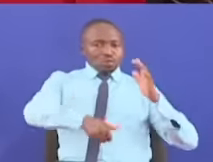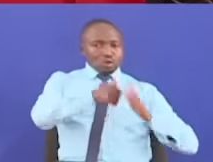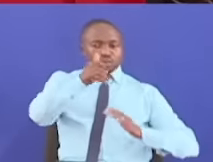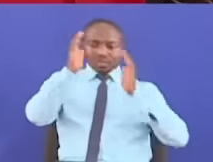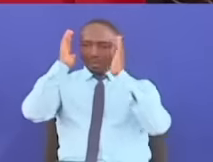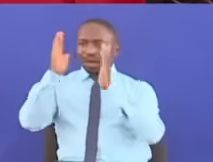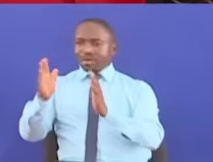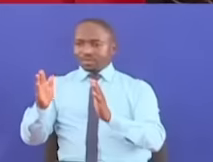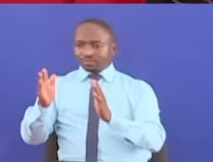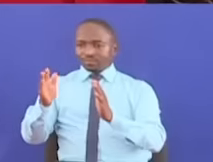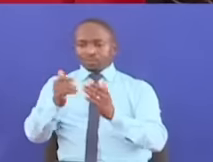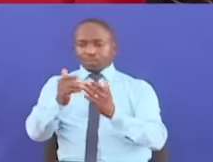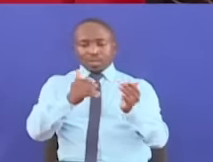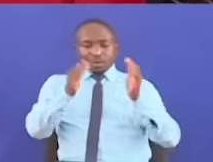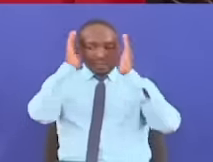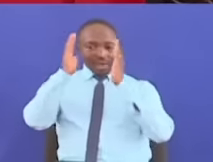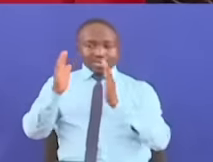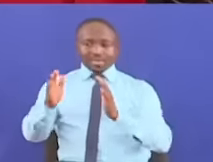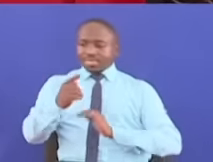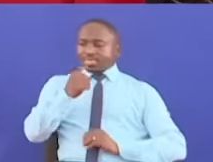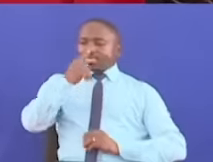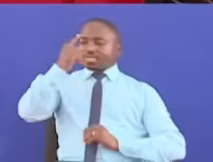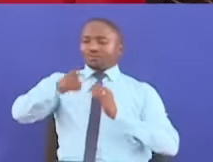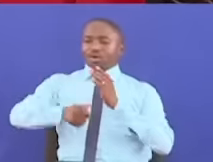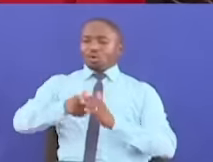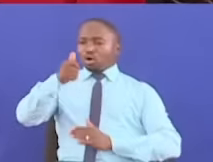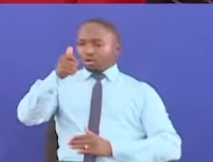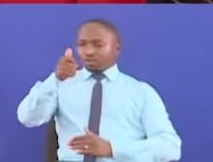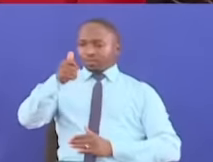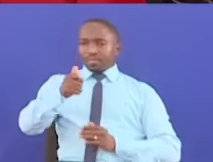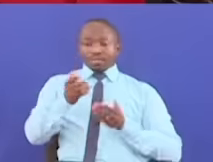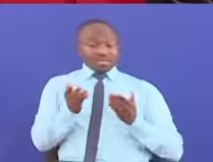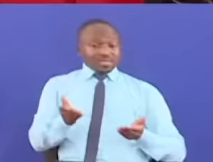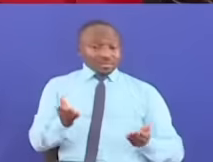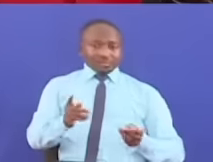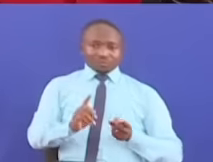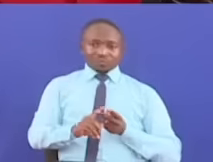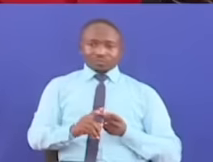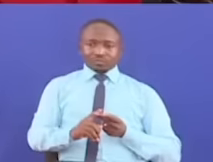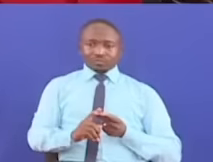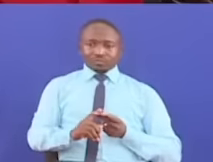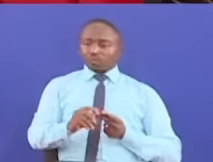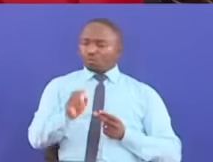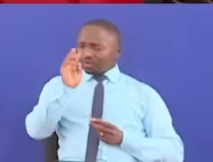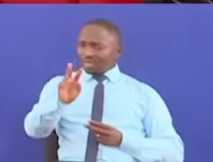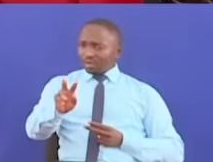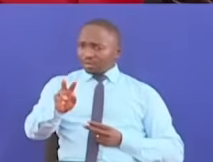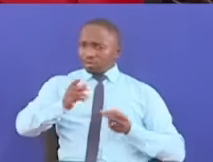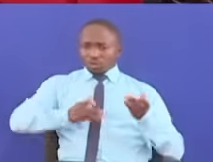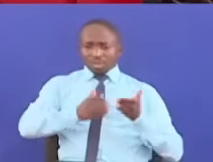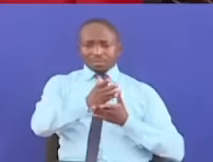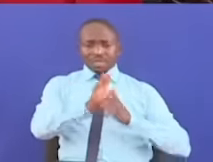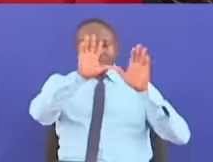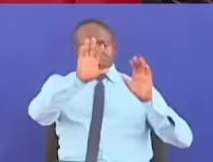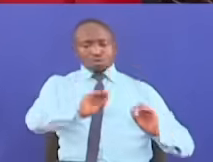maad kwa sababu maad ni sifa Ya uoi lak siku hii mki angalia Leo mkp pitia ripo Ya